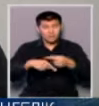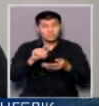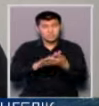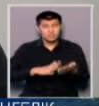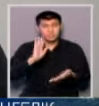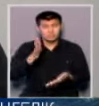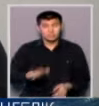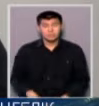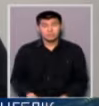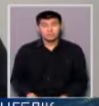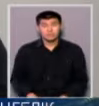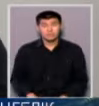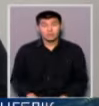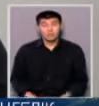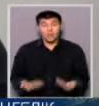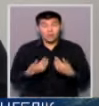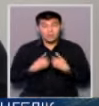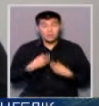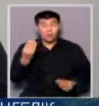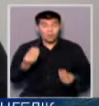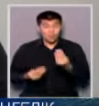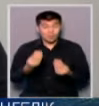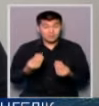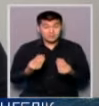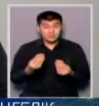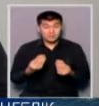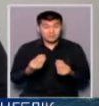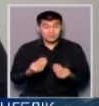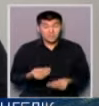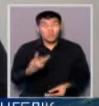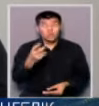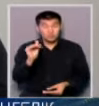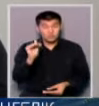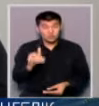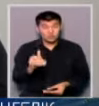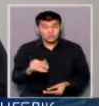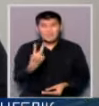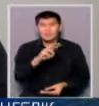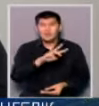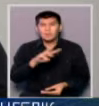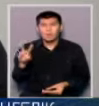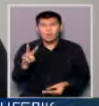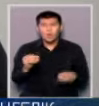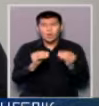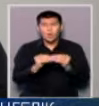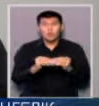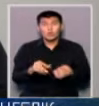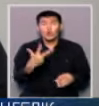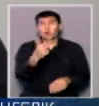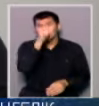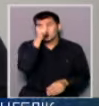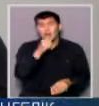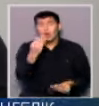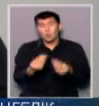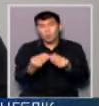береді. Себебі біздің бұл ойынымыз 200 мыңнан 2 миллион 10 сертификат 3 ай бойы